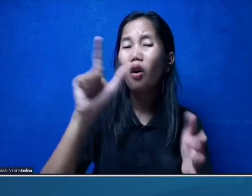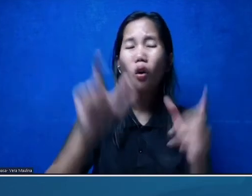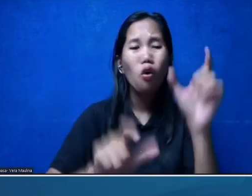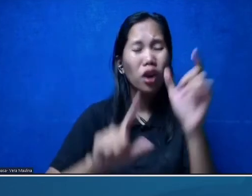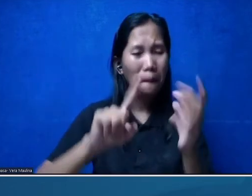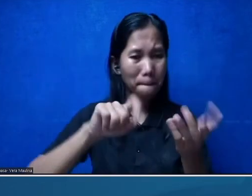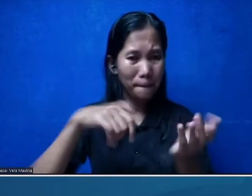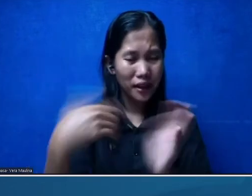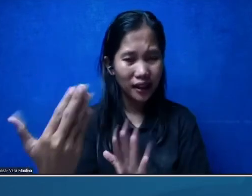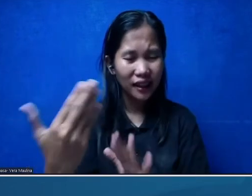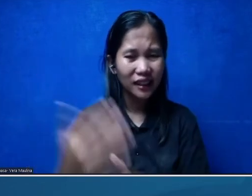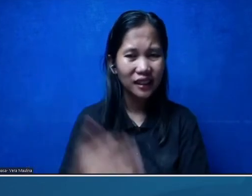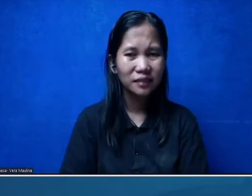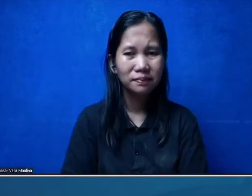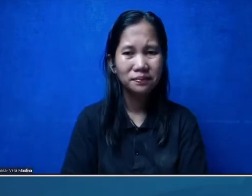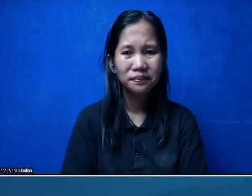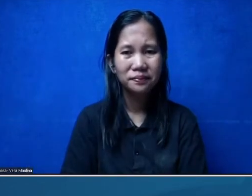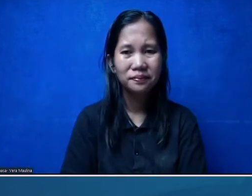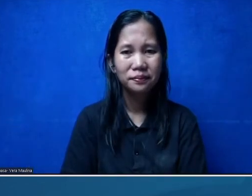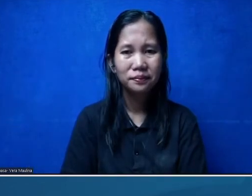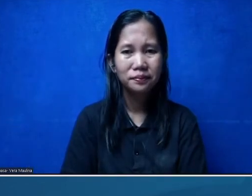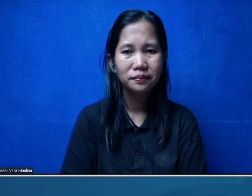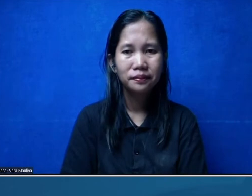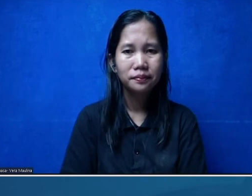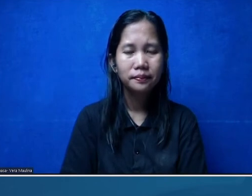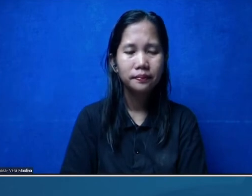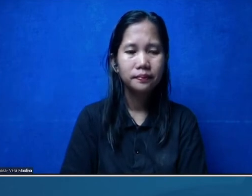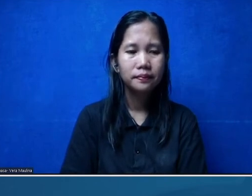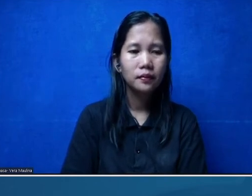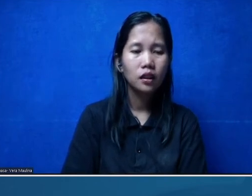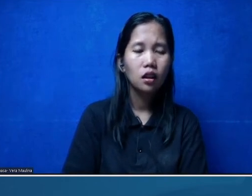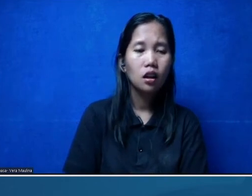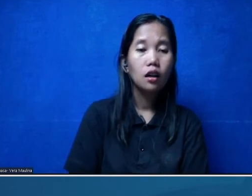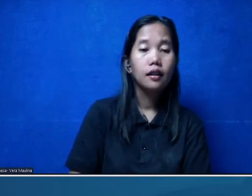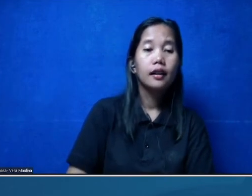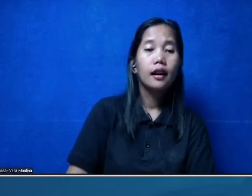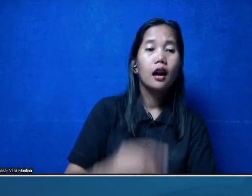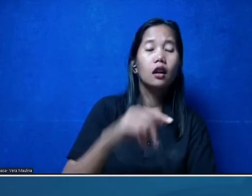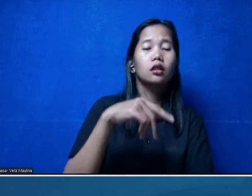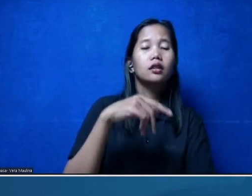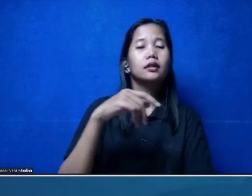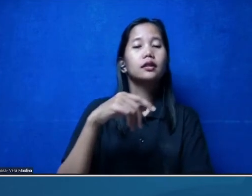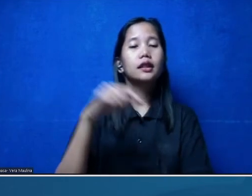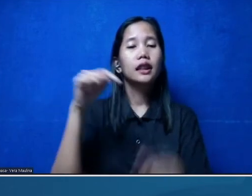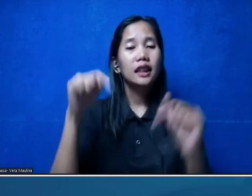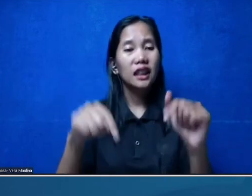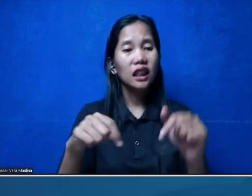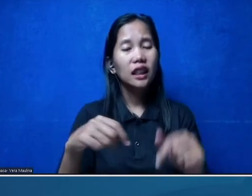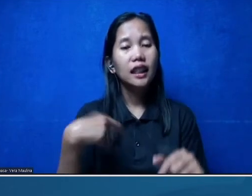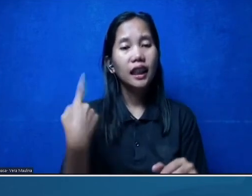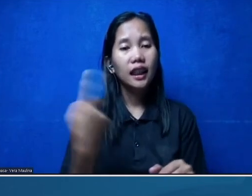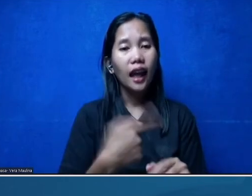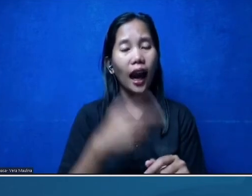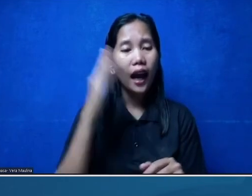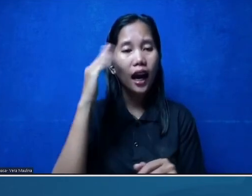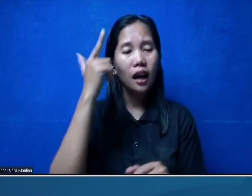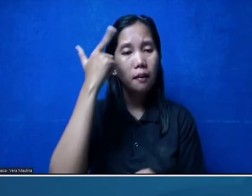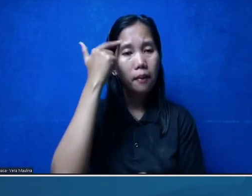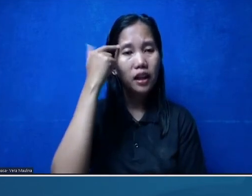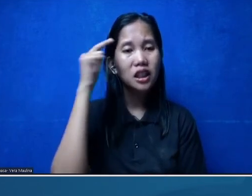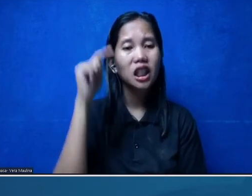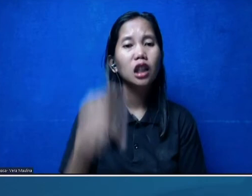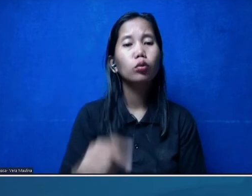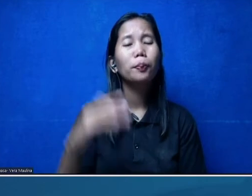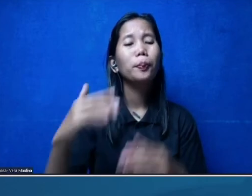ya dan kita akan pelajari itu yang berikutnya dikatakan bahwa memang iblis ada Bahkan dia seperti